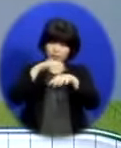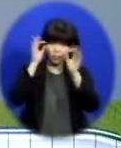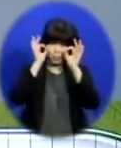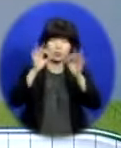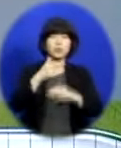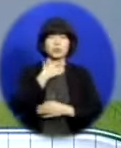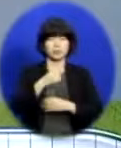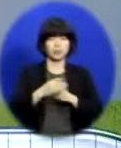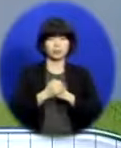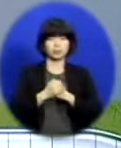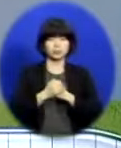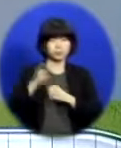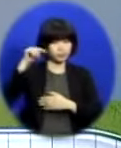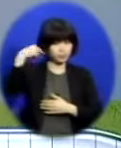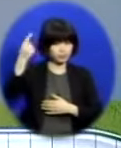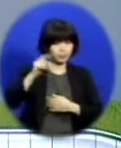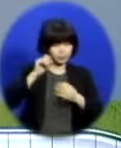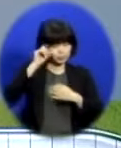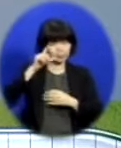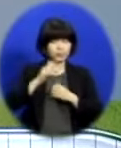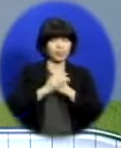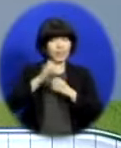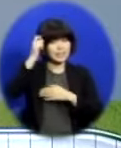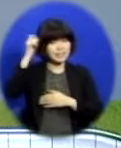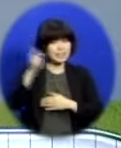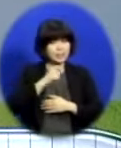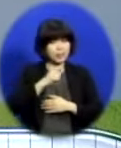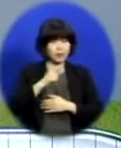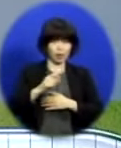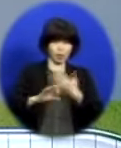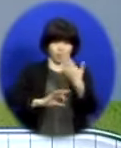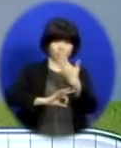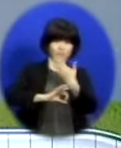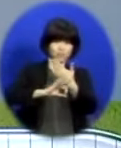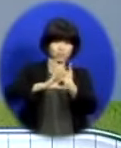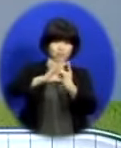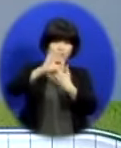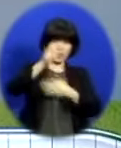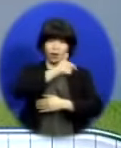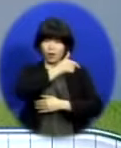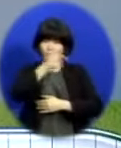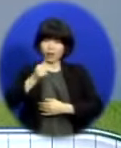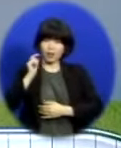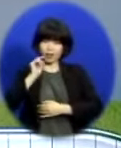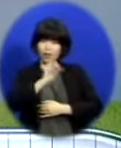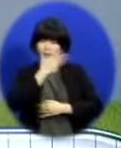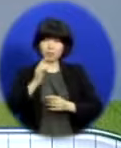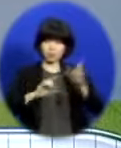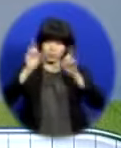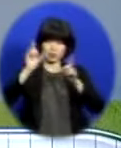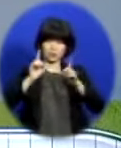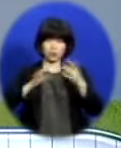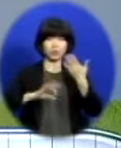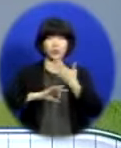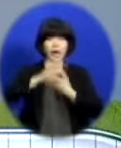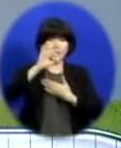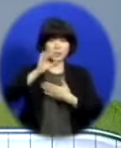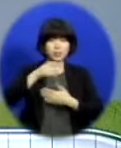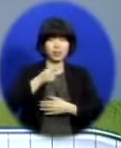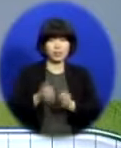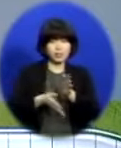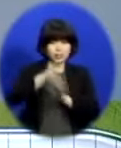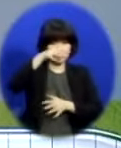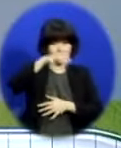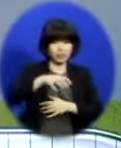싶다 다음날 일어나 새벽에는 먼동이는 웅장한 장면 아침에는 메트로폴리 에 있는